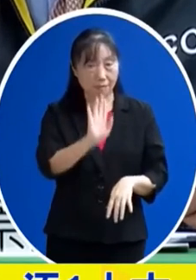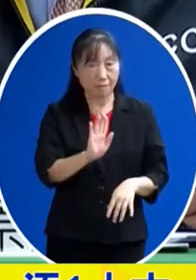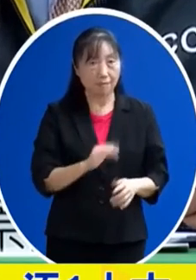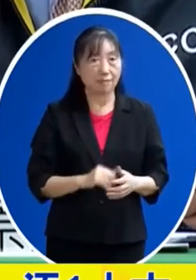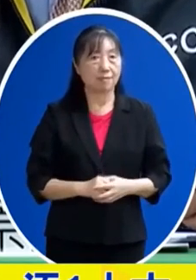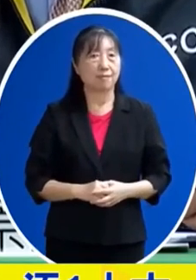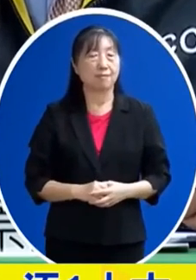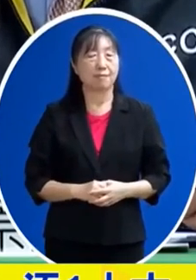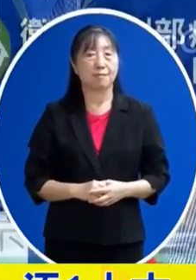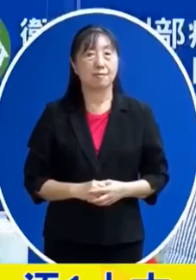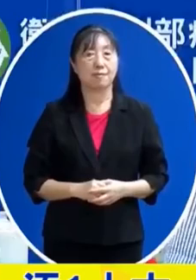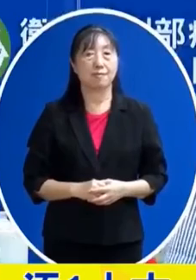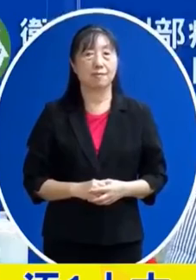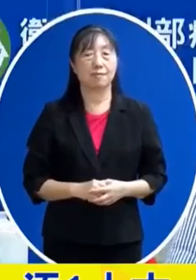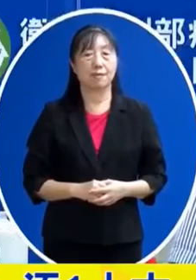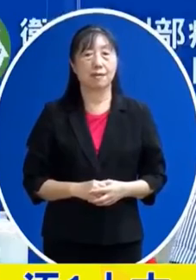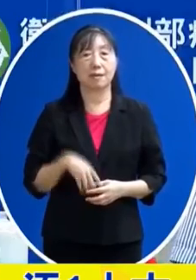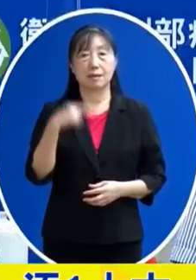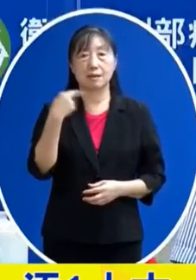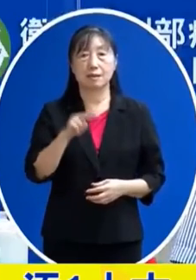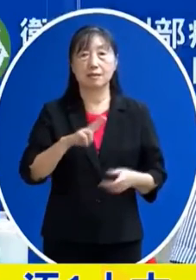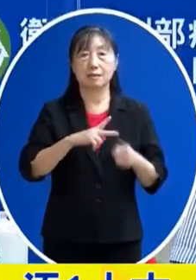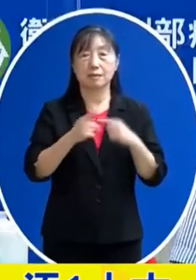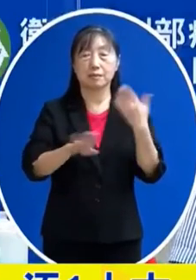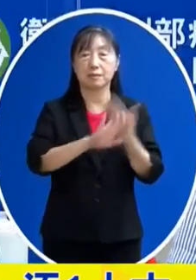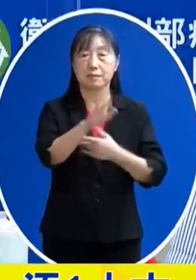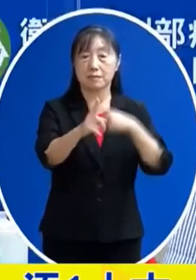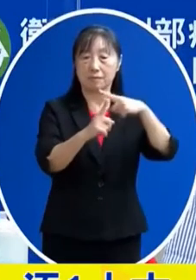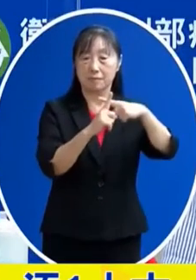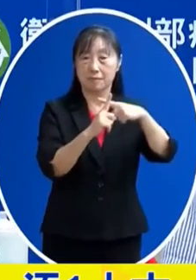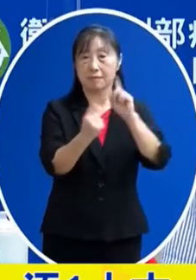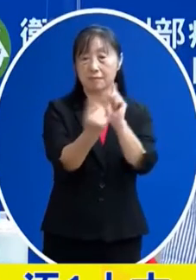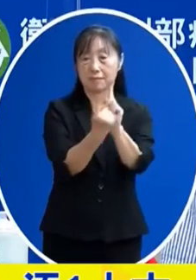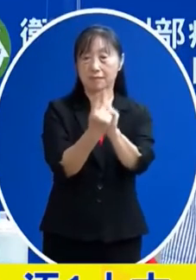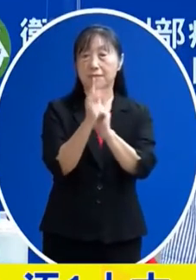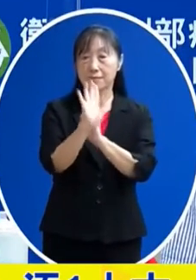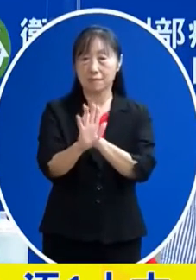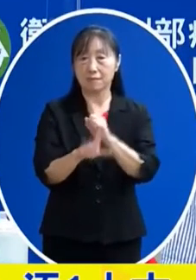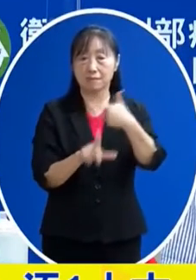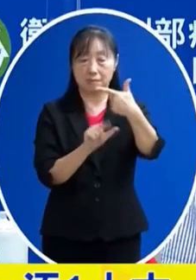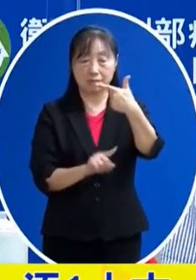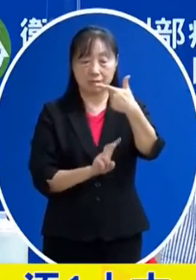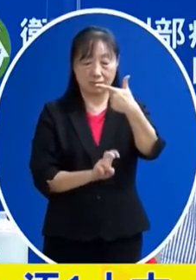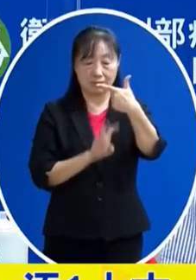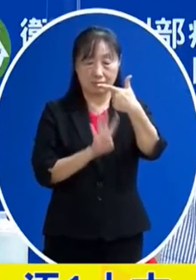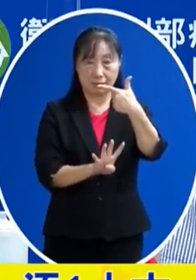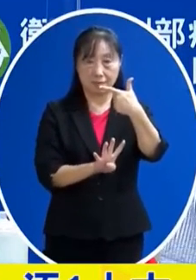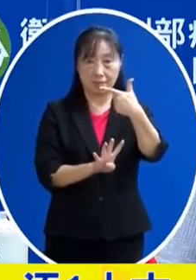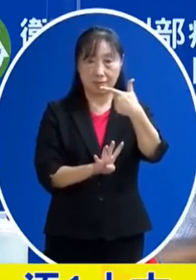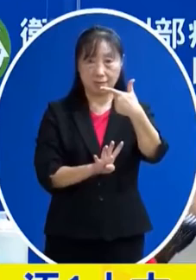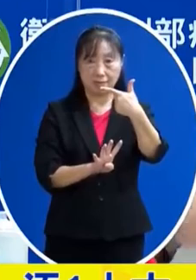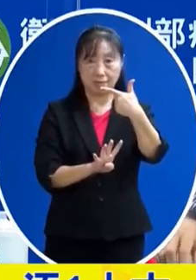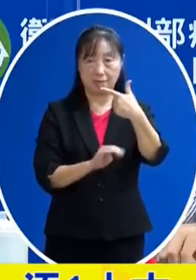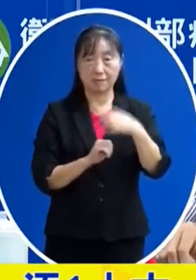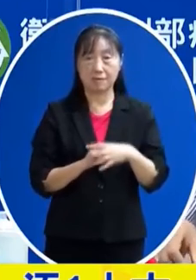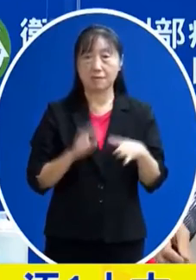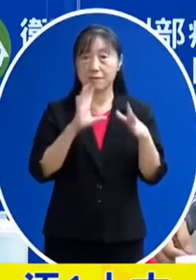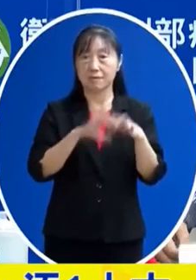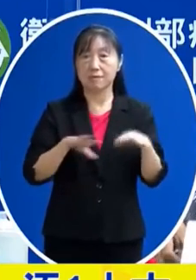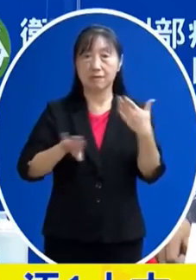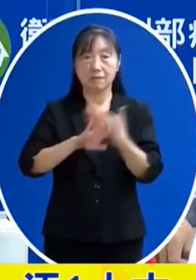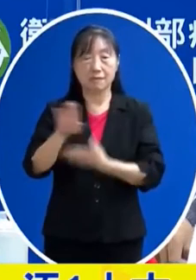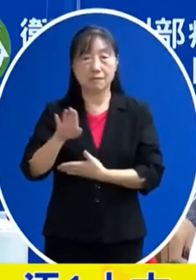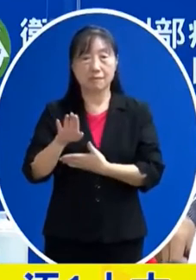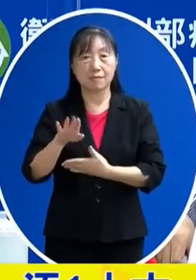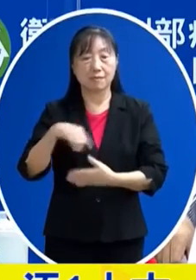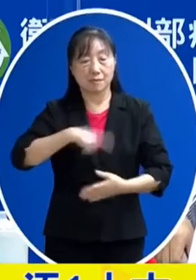有那也跟其他的确诊者有所接触。那6月24号是因为其他的这个原因